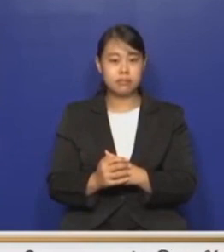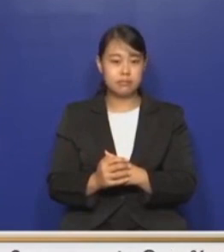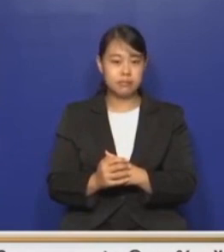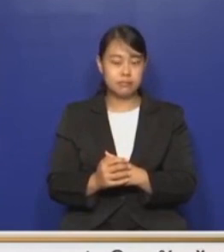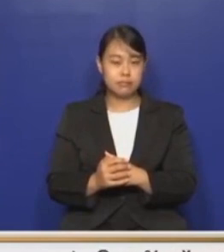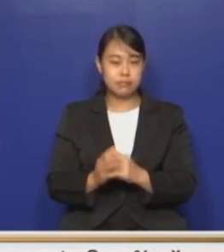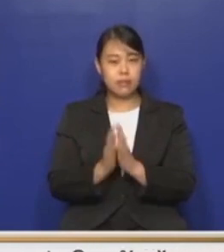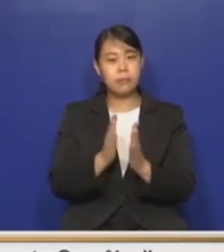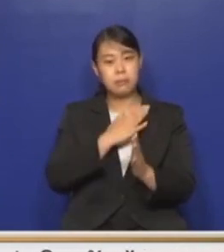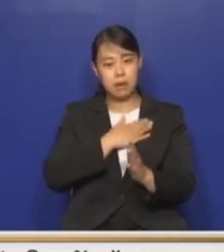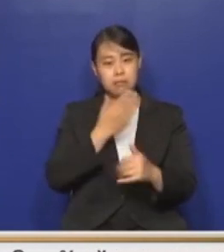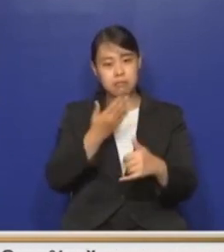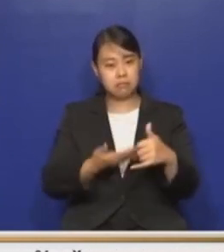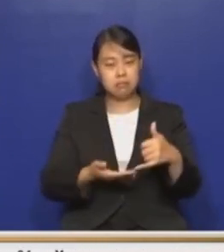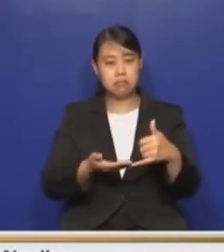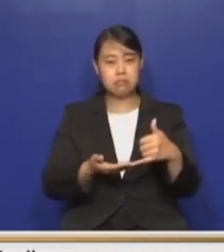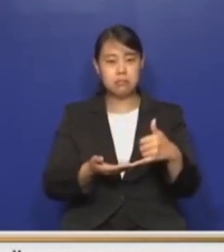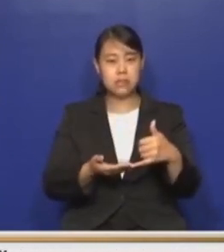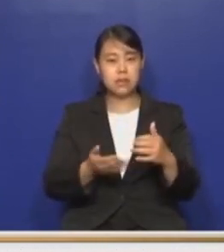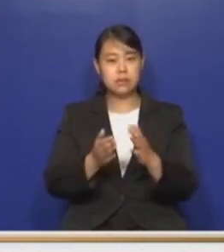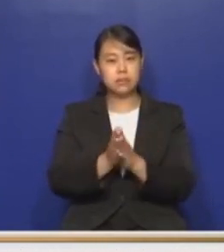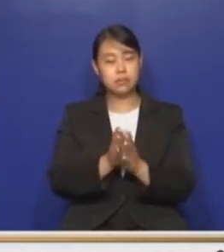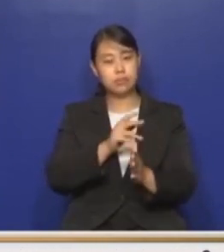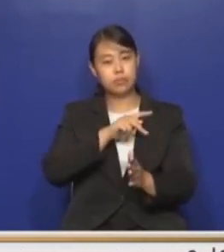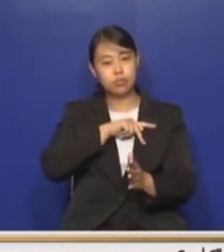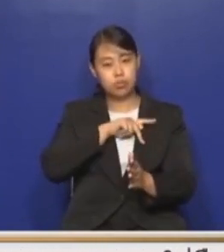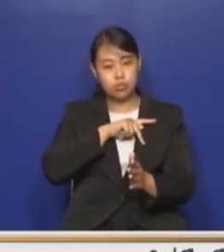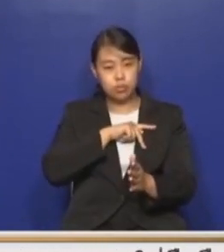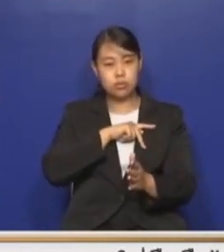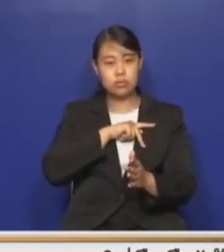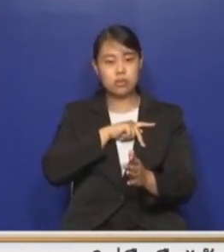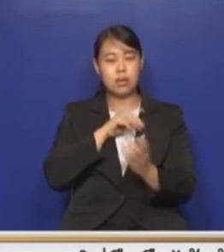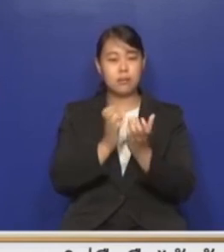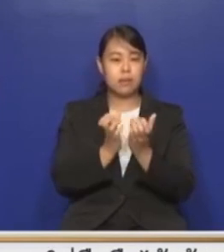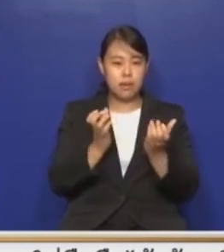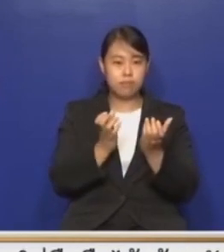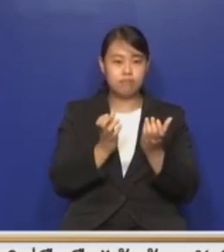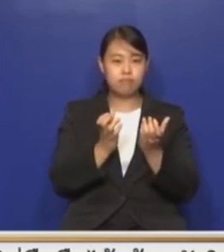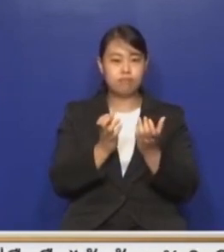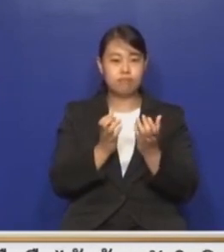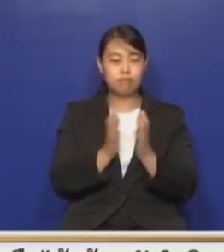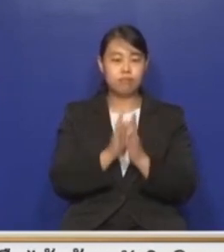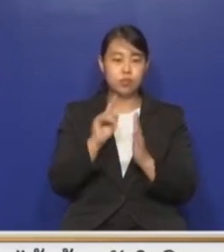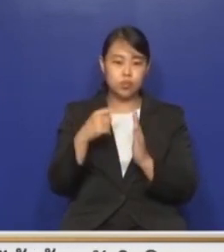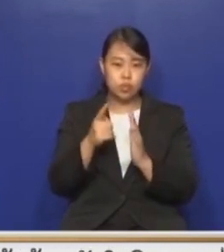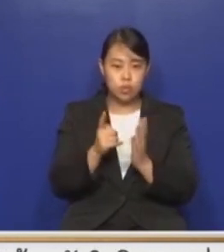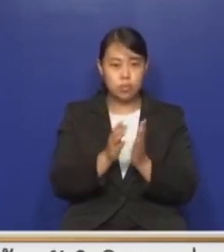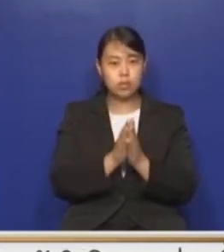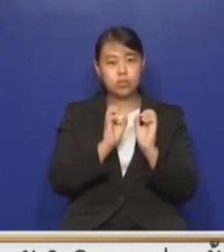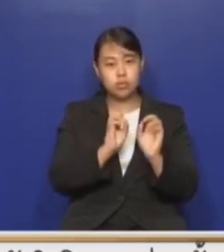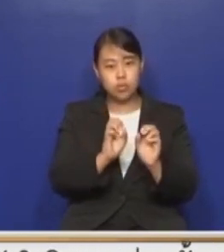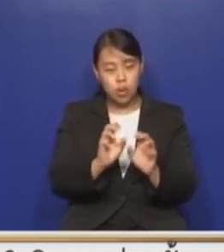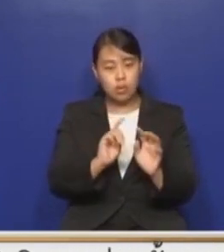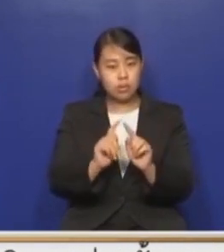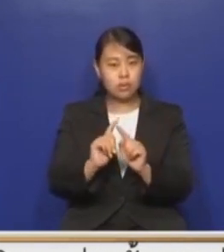สืบทอดพศสาของเราเป็นผู้ที่อำนำพระธรรมคำสั่งสอนนำหลายสงหลายอย่างที่